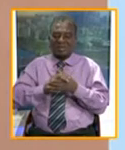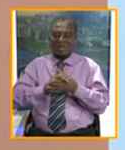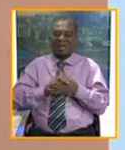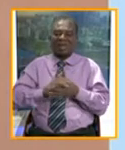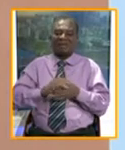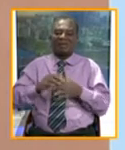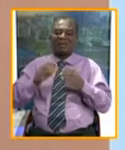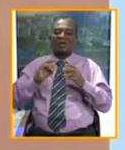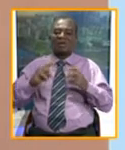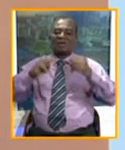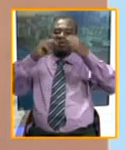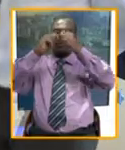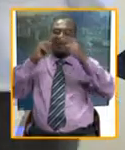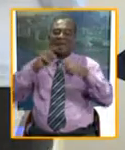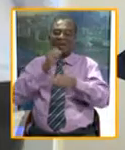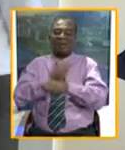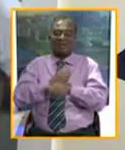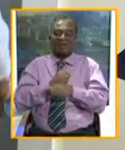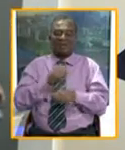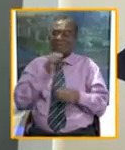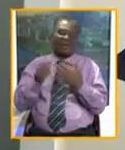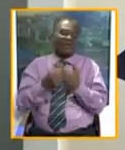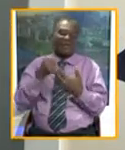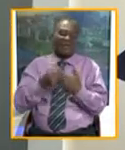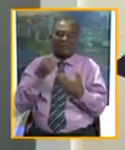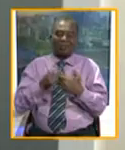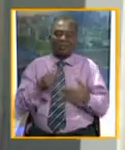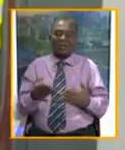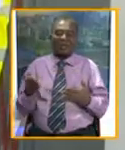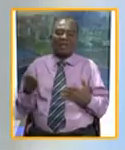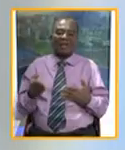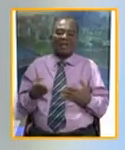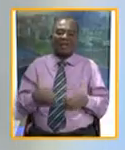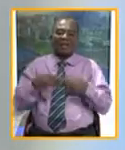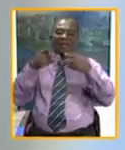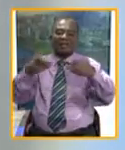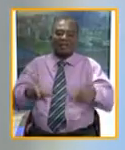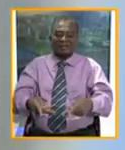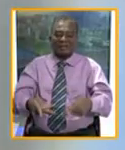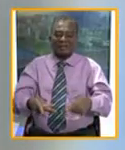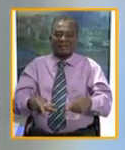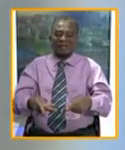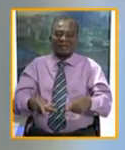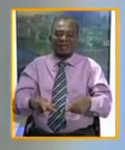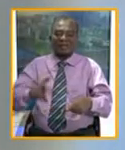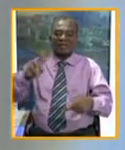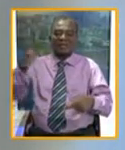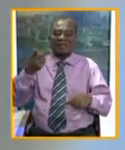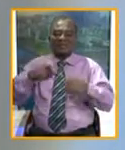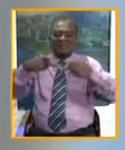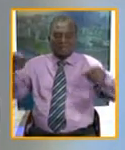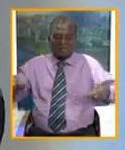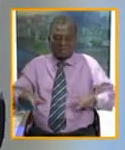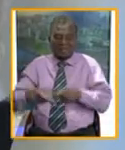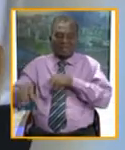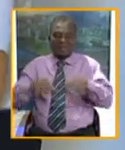facile. Donc, je suis très, très heureuse. La remise symbolique des clés aux acquéreurs de la deuxième vague du programme Concorde 3 s'est faite en présence